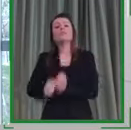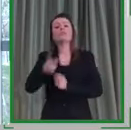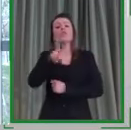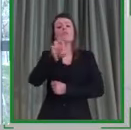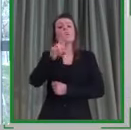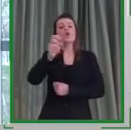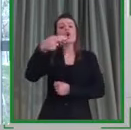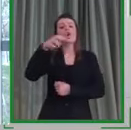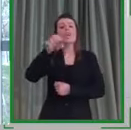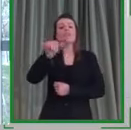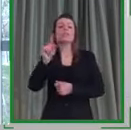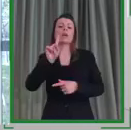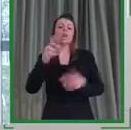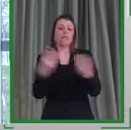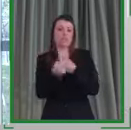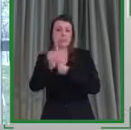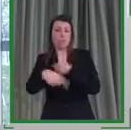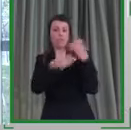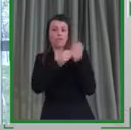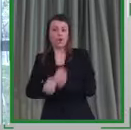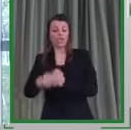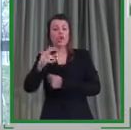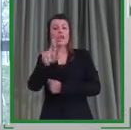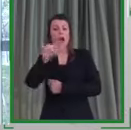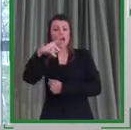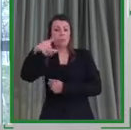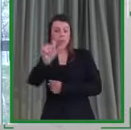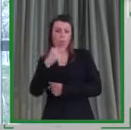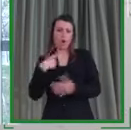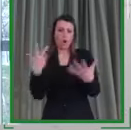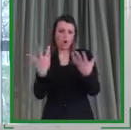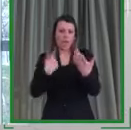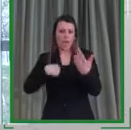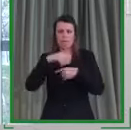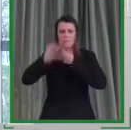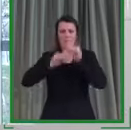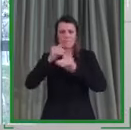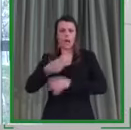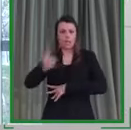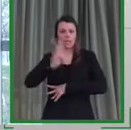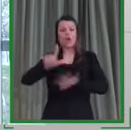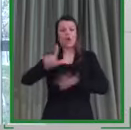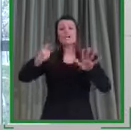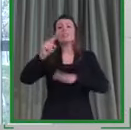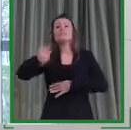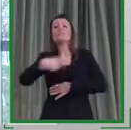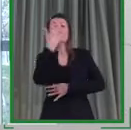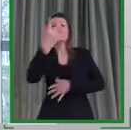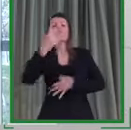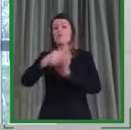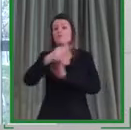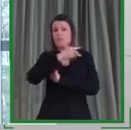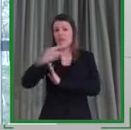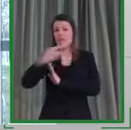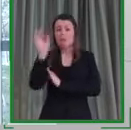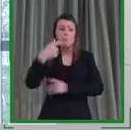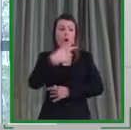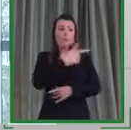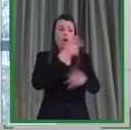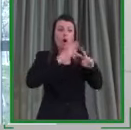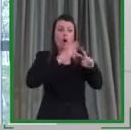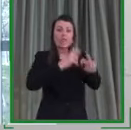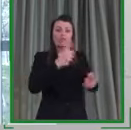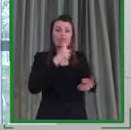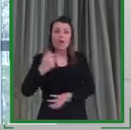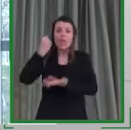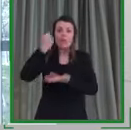al nostro appello 7,5 milioni di euro a disposizione della ricerca che già sta lavorando quindi ad